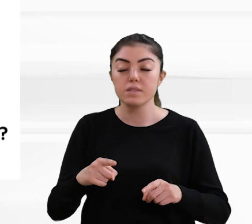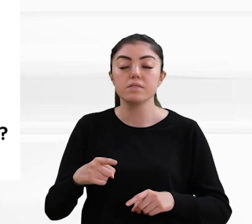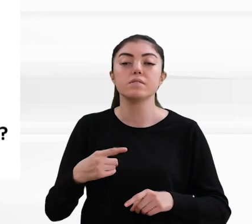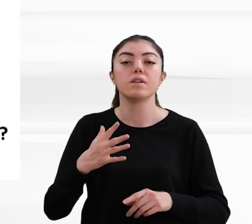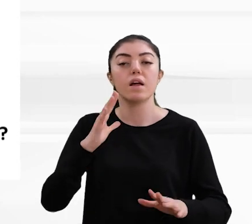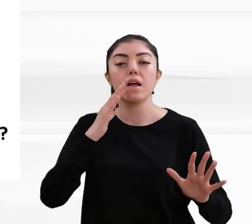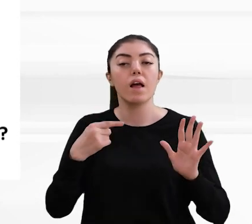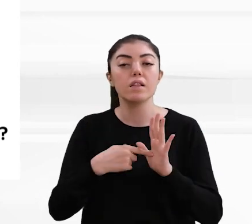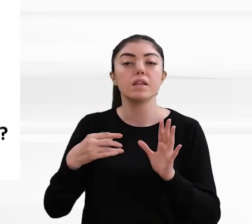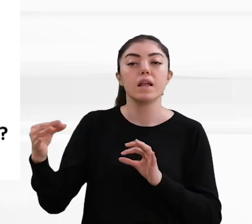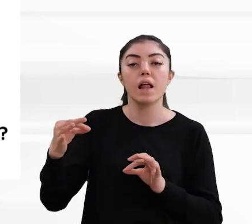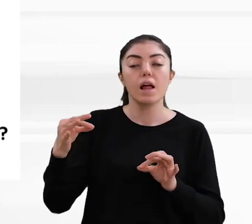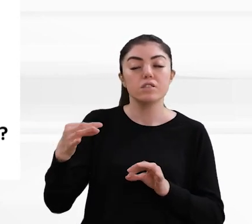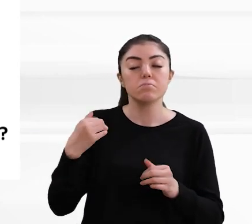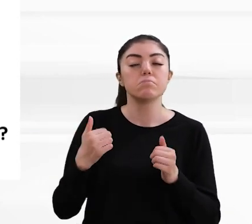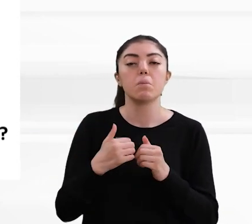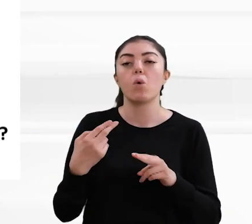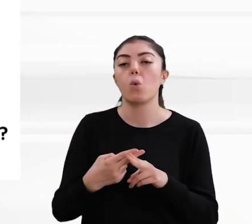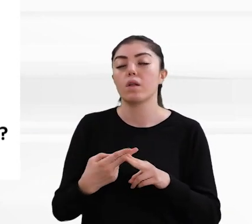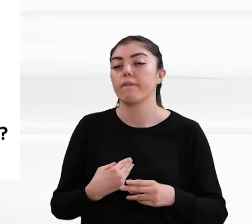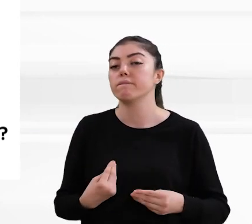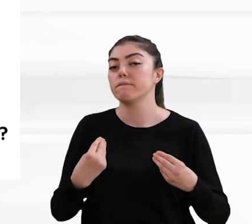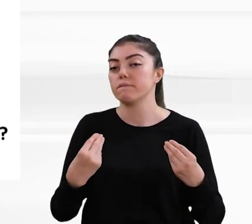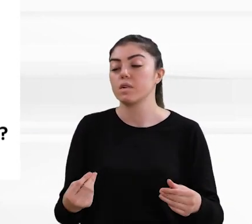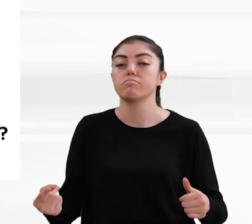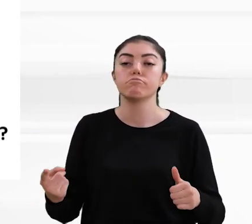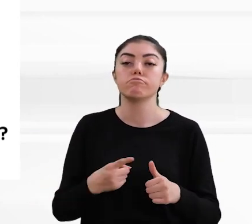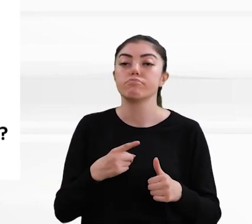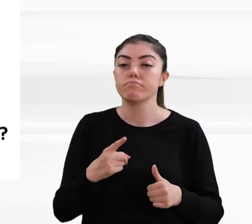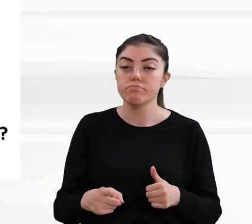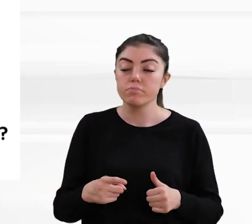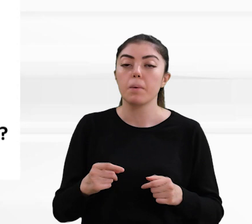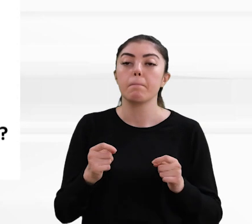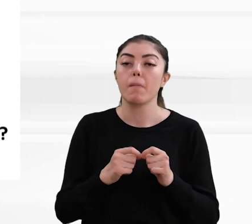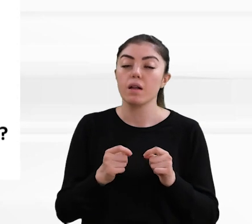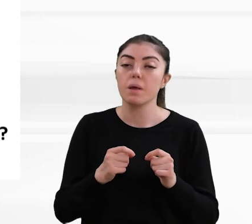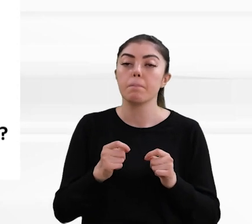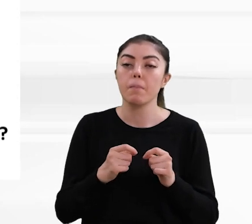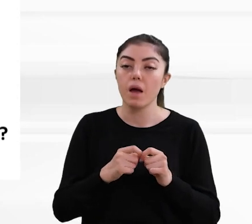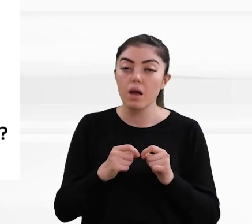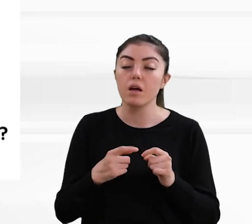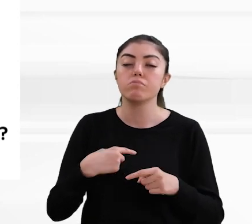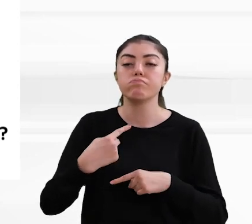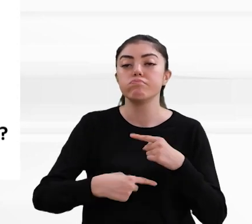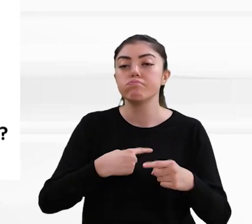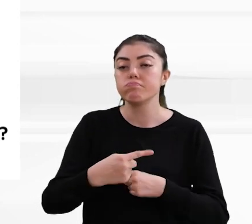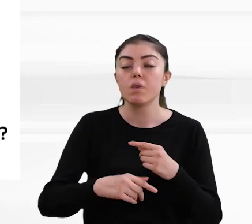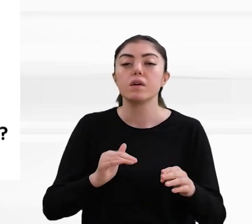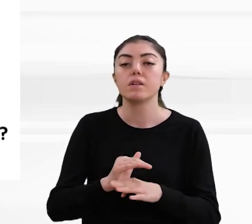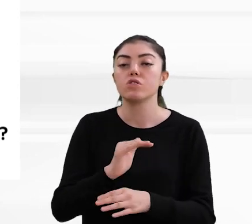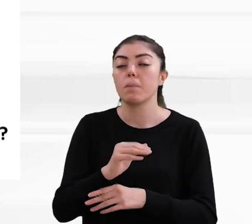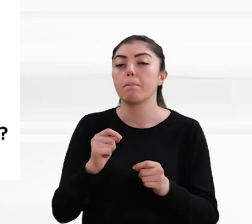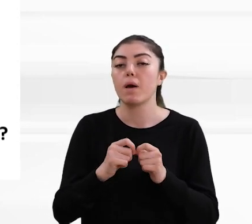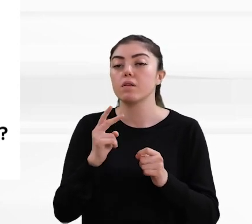simbiyotik etkileşimlerle ilgili örnekler verilmiştir bir baklagil ve baklagil köklerindeki nodülde